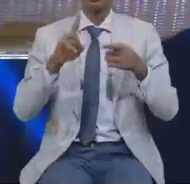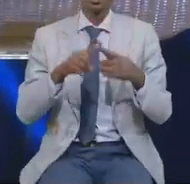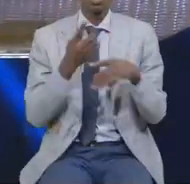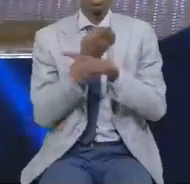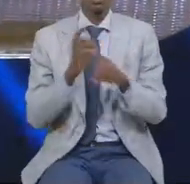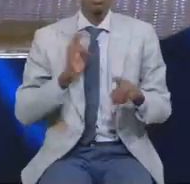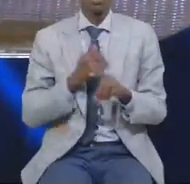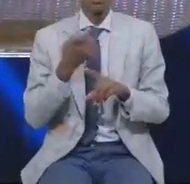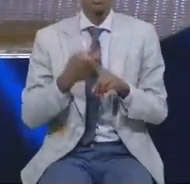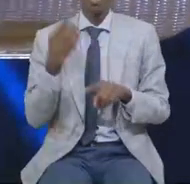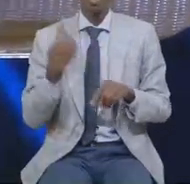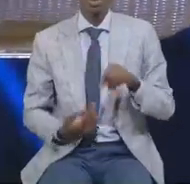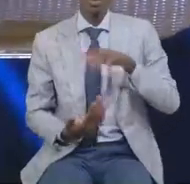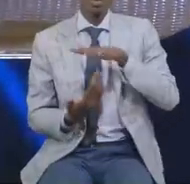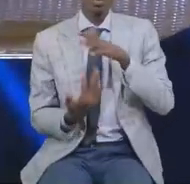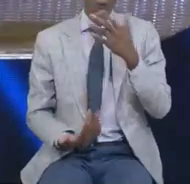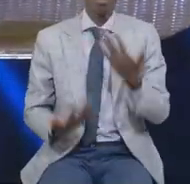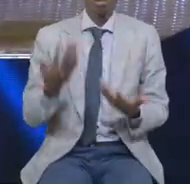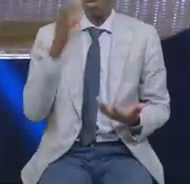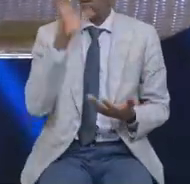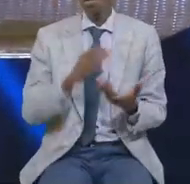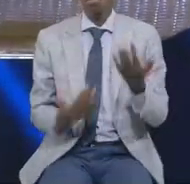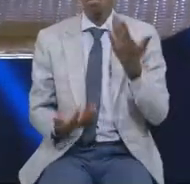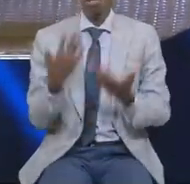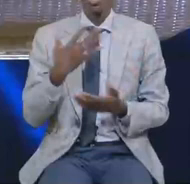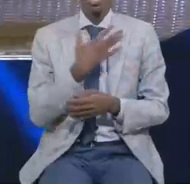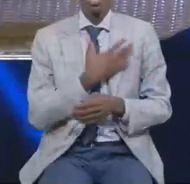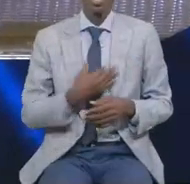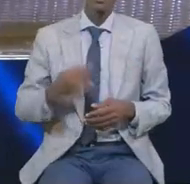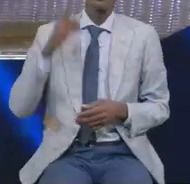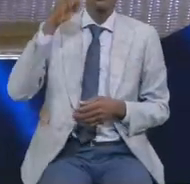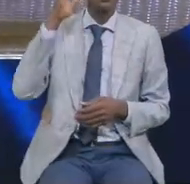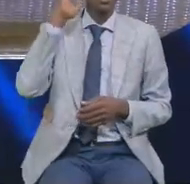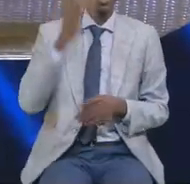il nous délivrera de ta main, ô roi.